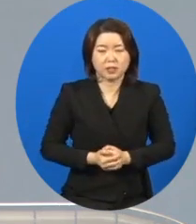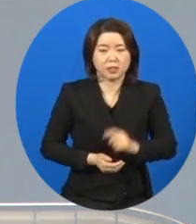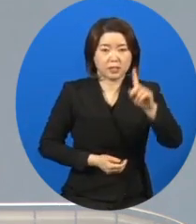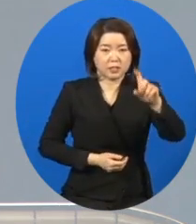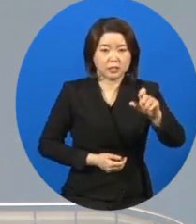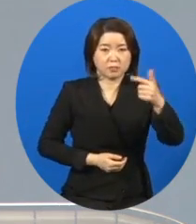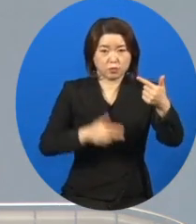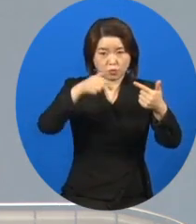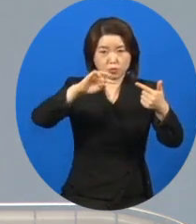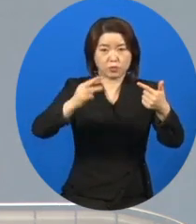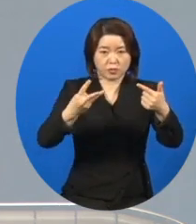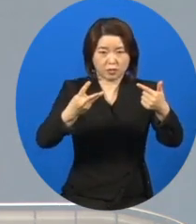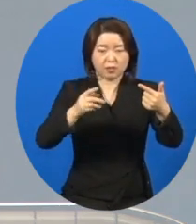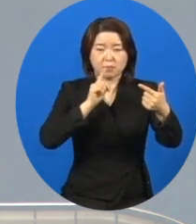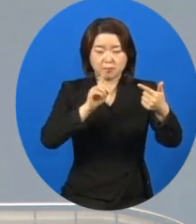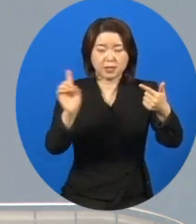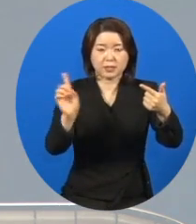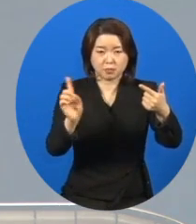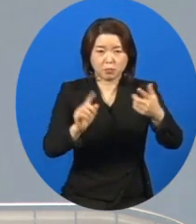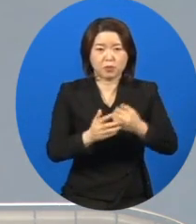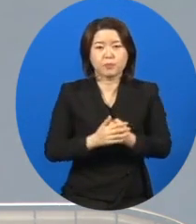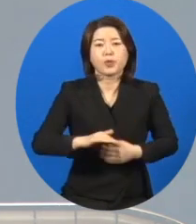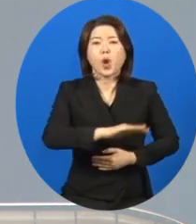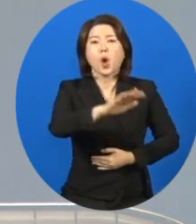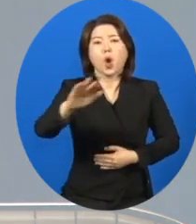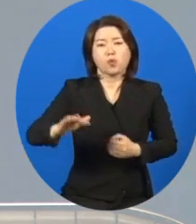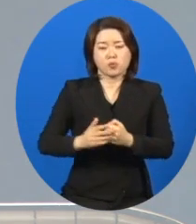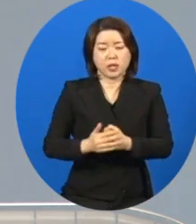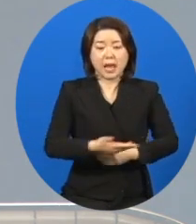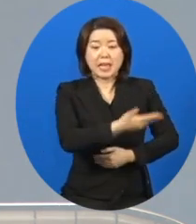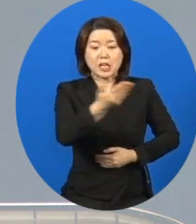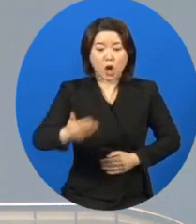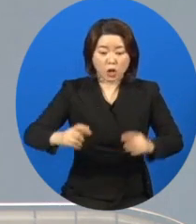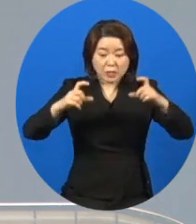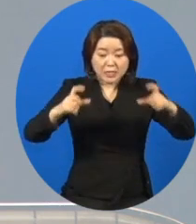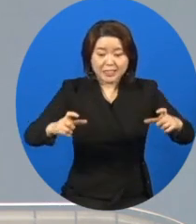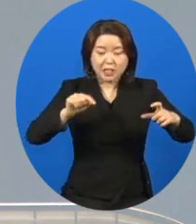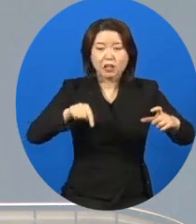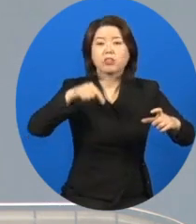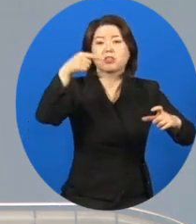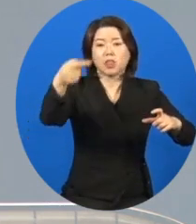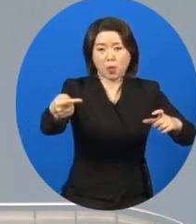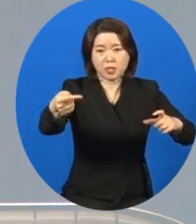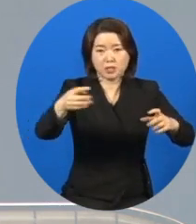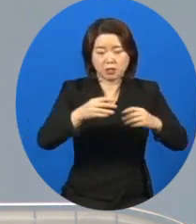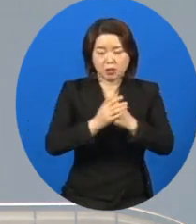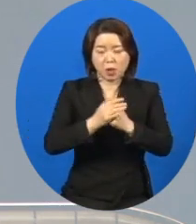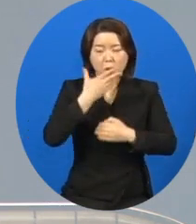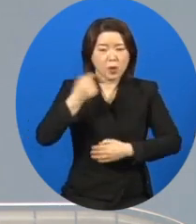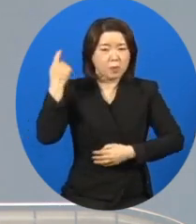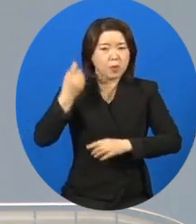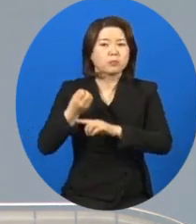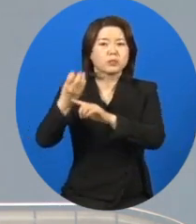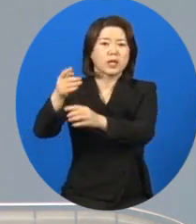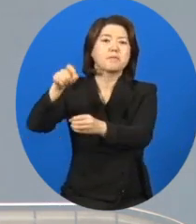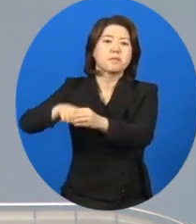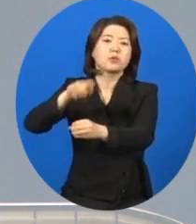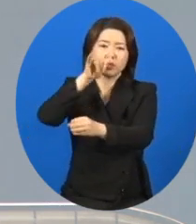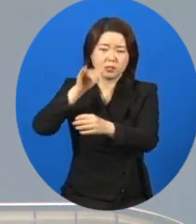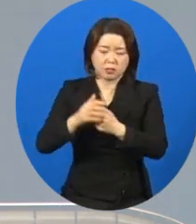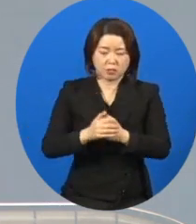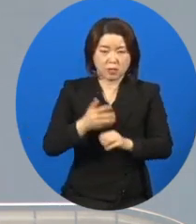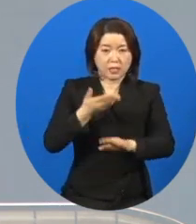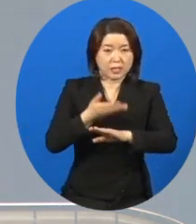16절에 이렇게 말씀합니다. 우리는 여러분의 지역을 넘어서 복음을 전하려는 것이요,